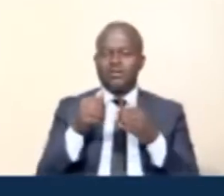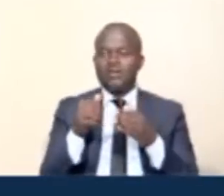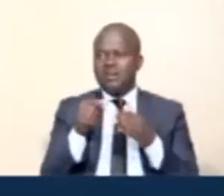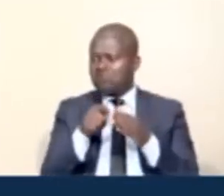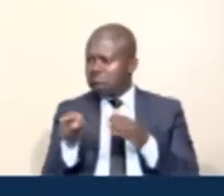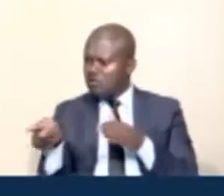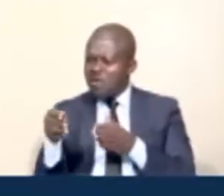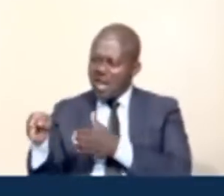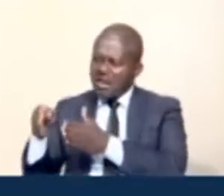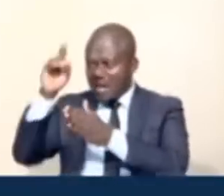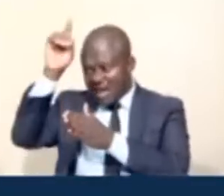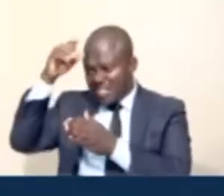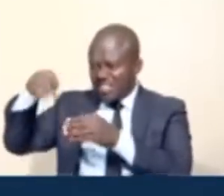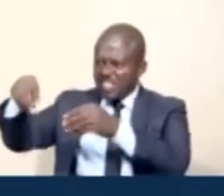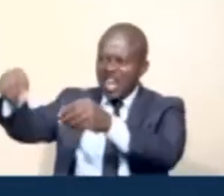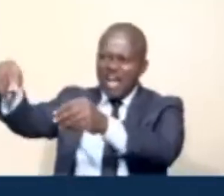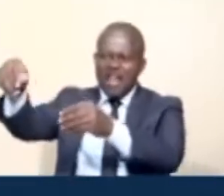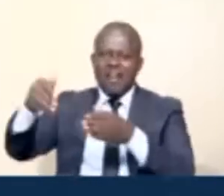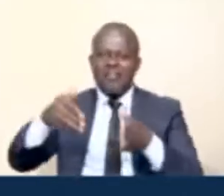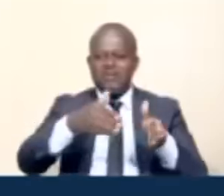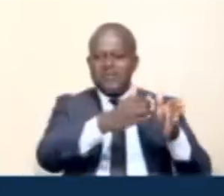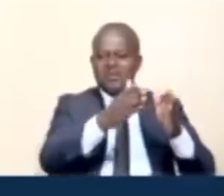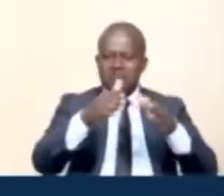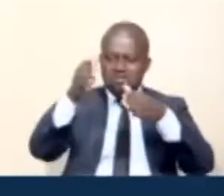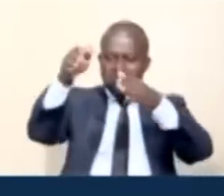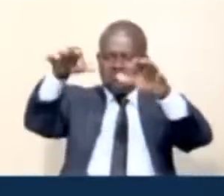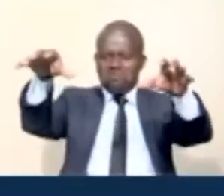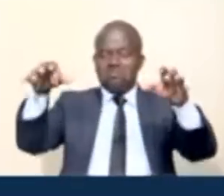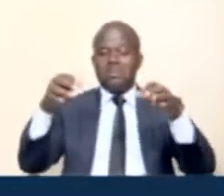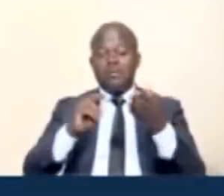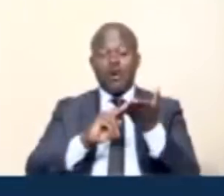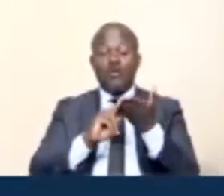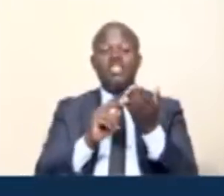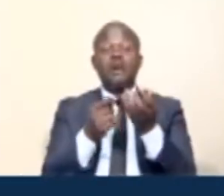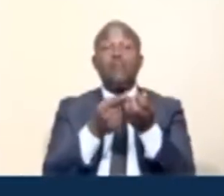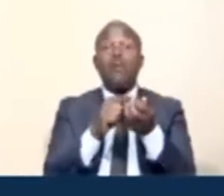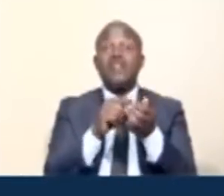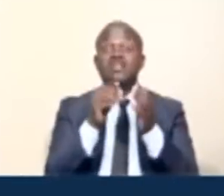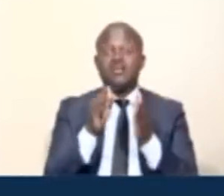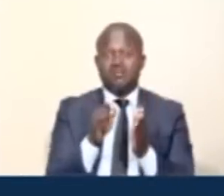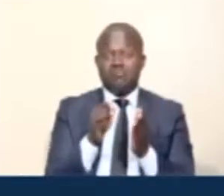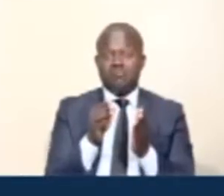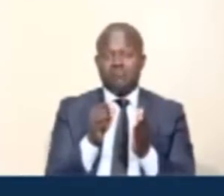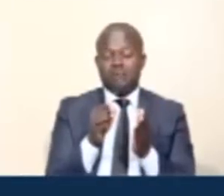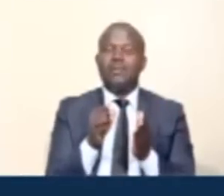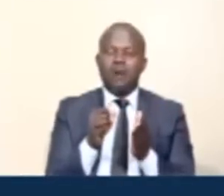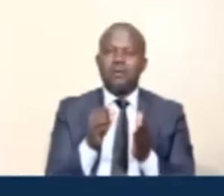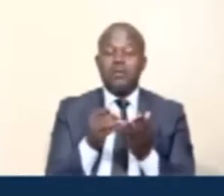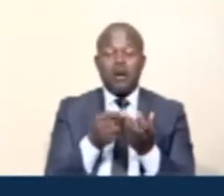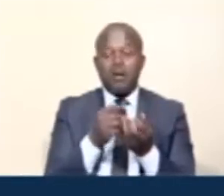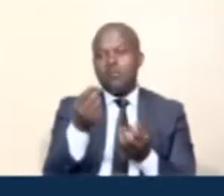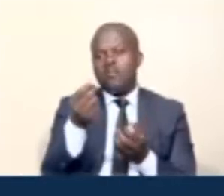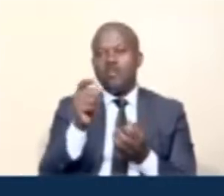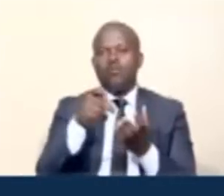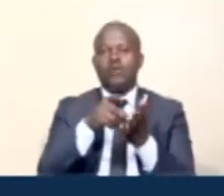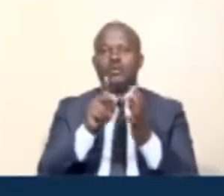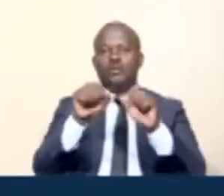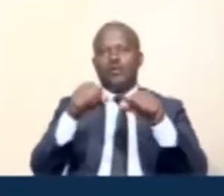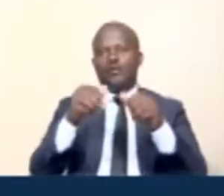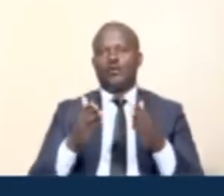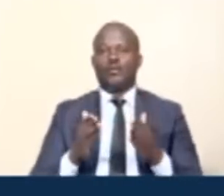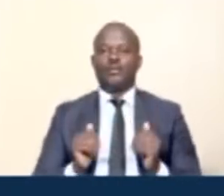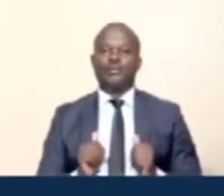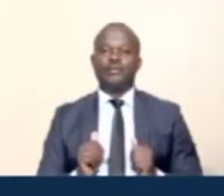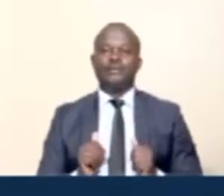umupolisi umwe wabajijwe atavugira bose cyangwa ngo avugire aho moto hose zigendera. Yego. Hanyuma rero